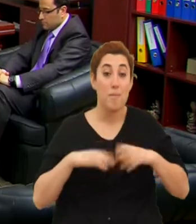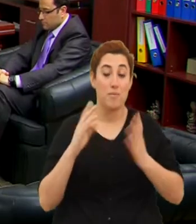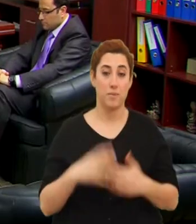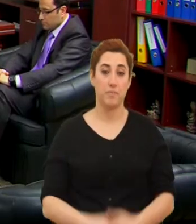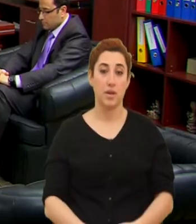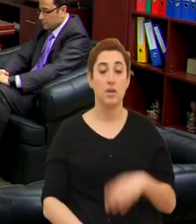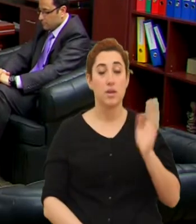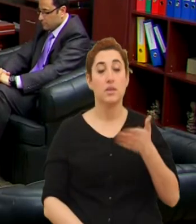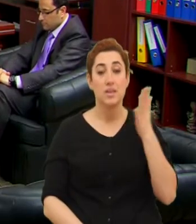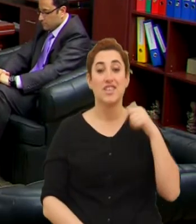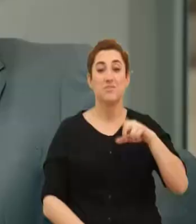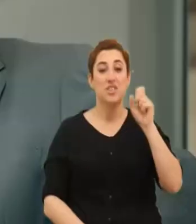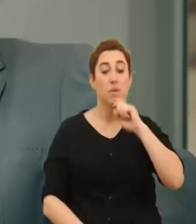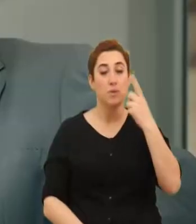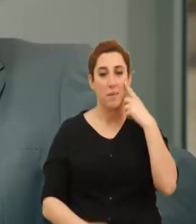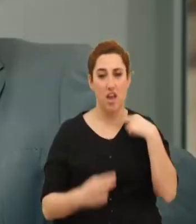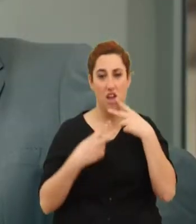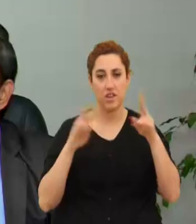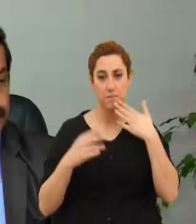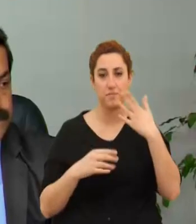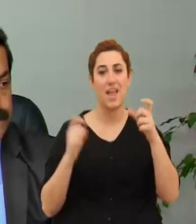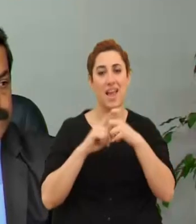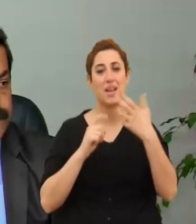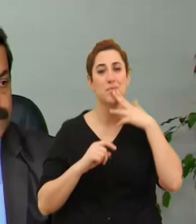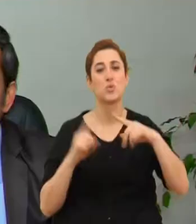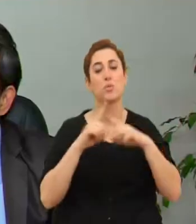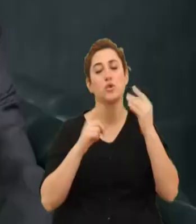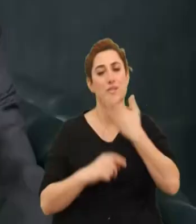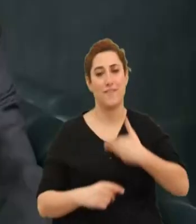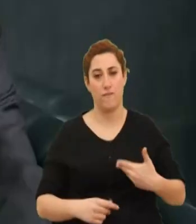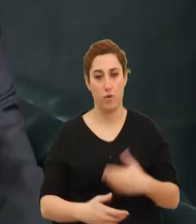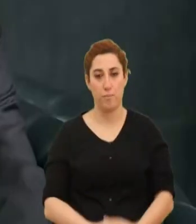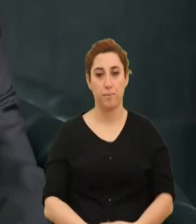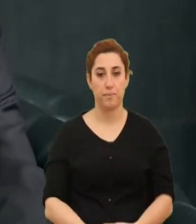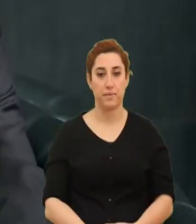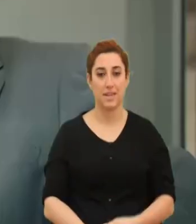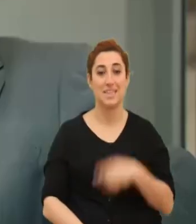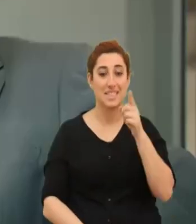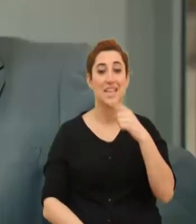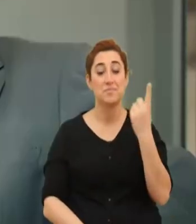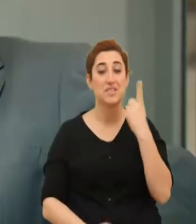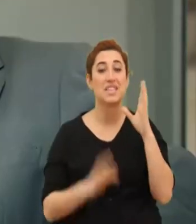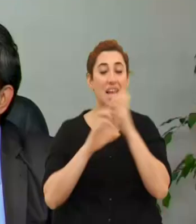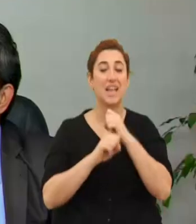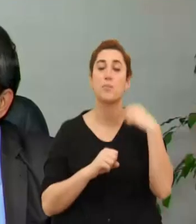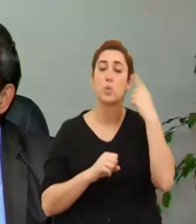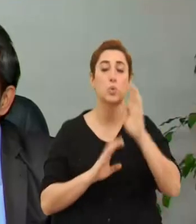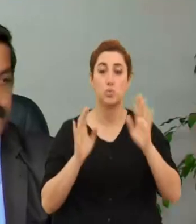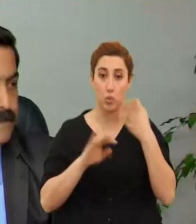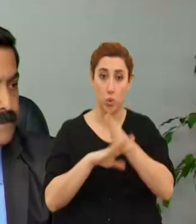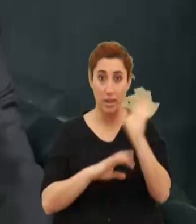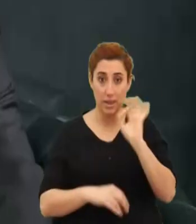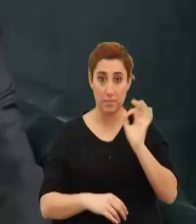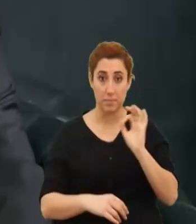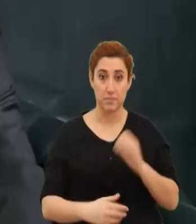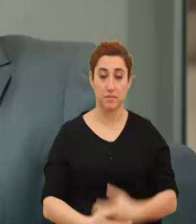olamıyorum. Neyse. Şimdi Cezmi amcacığım bak açık net. Erdem kızınız Tuğba'yı çok seviyor. Sizden de bir şey saklamaya niyeti yoktu. Öyle değil mi